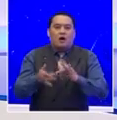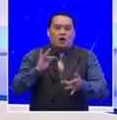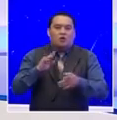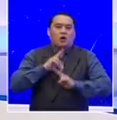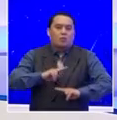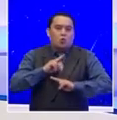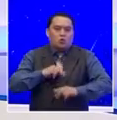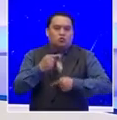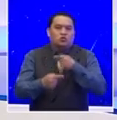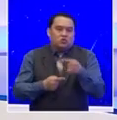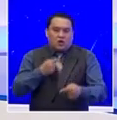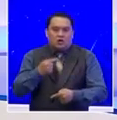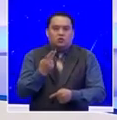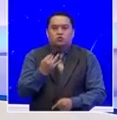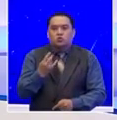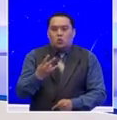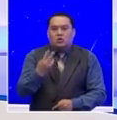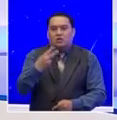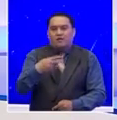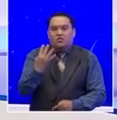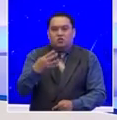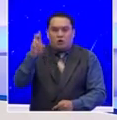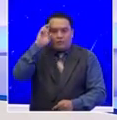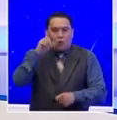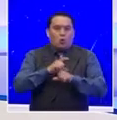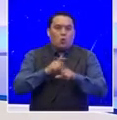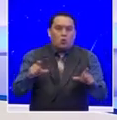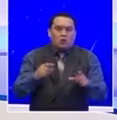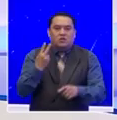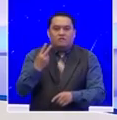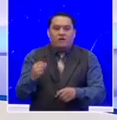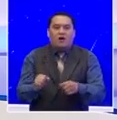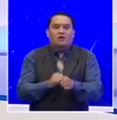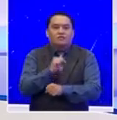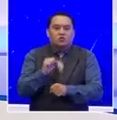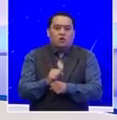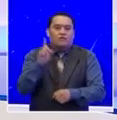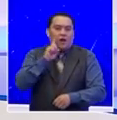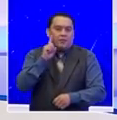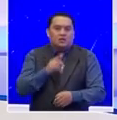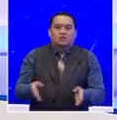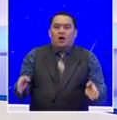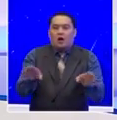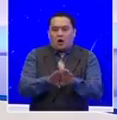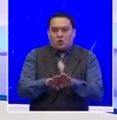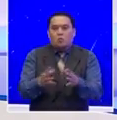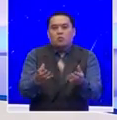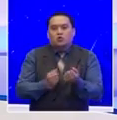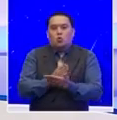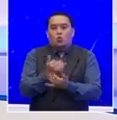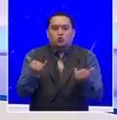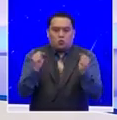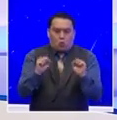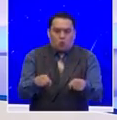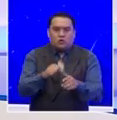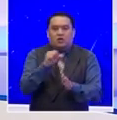работу. В их числе и ЦОНы. Всего 24 госкорпорации и 2 автоЦОНа региона временно закрылись. Однако получить услуги